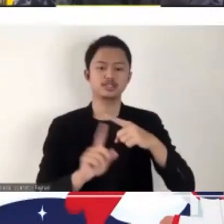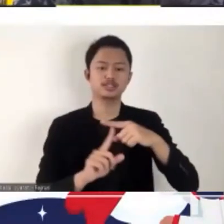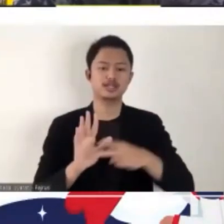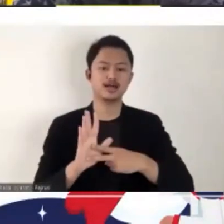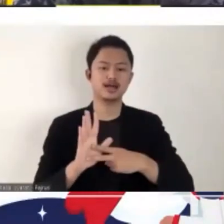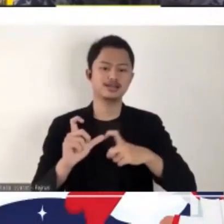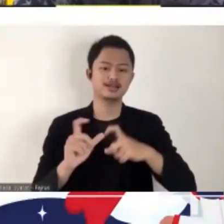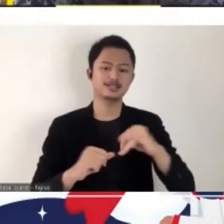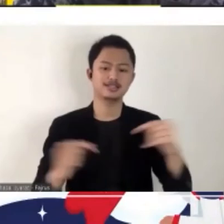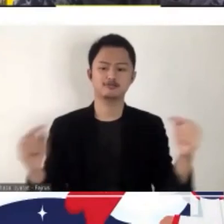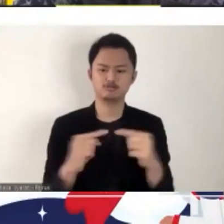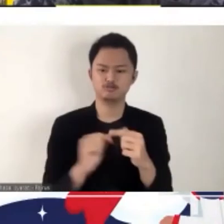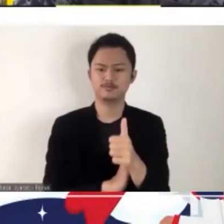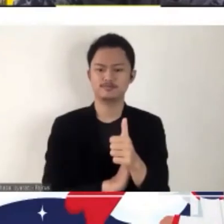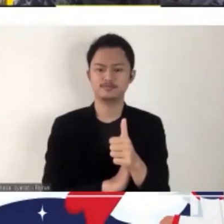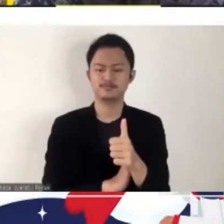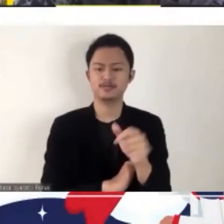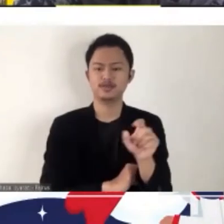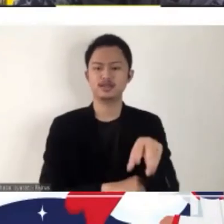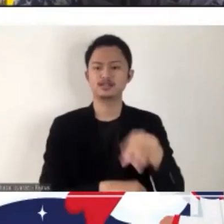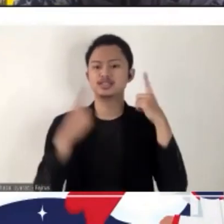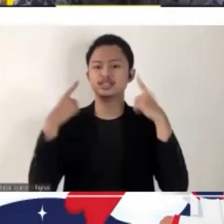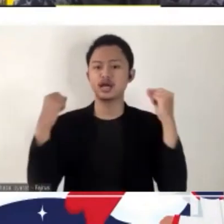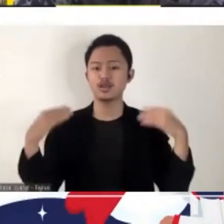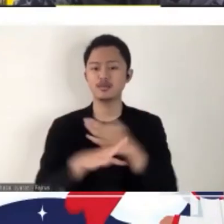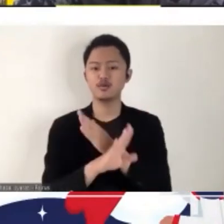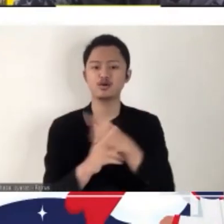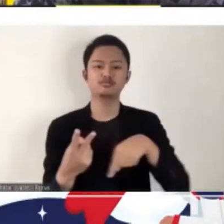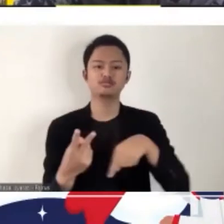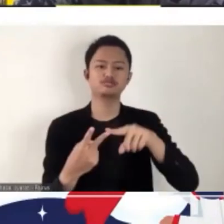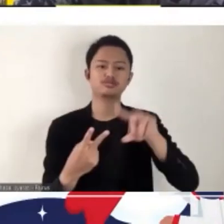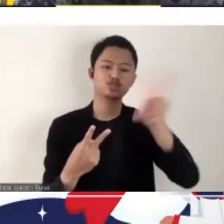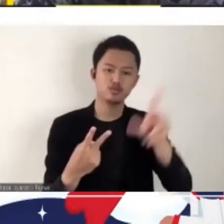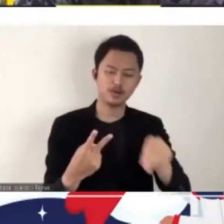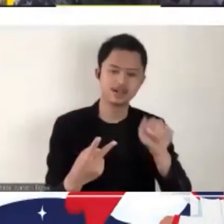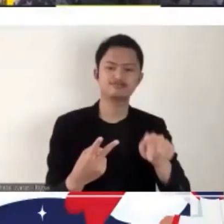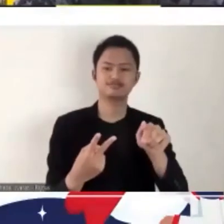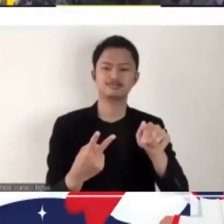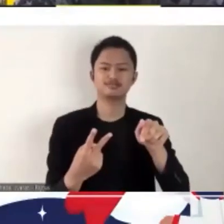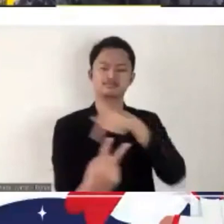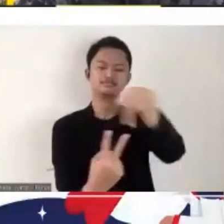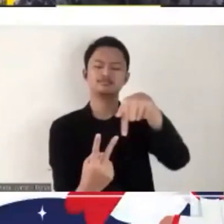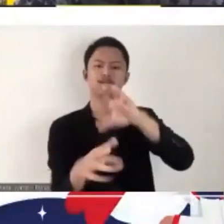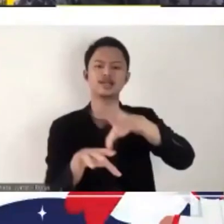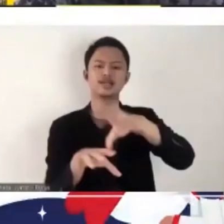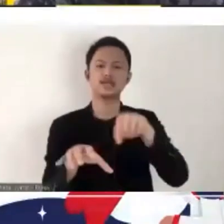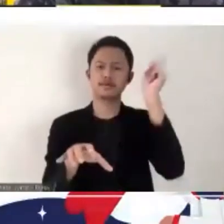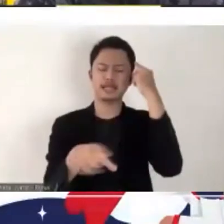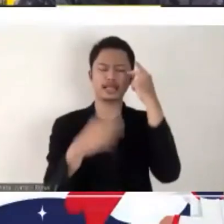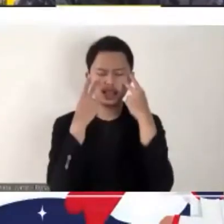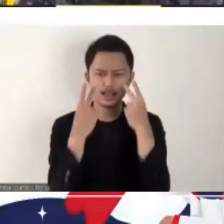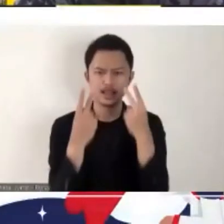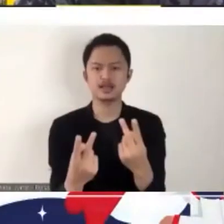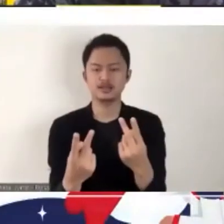dan Jawa Timur dan Jawa Barat ini memang juga dua daerah yang saat ini bagi pemerintah itu memang mendapatkan perhatian yang